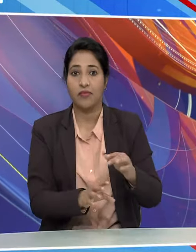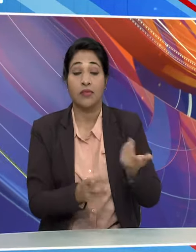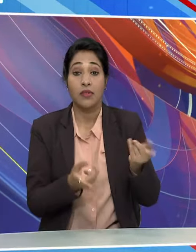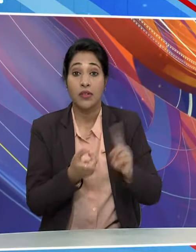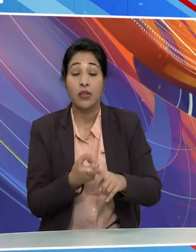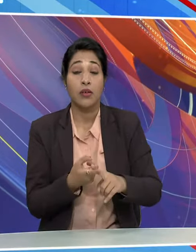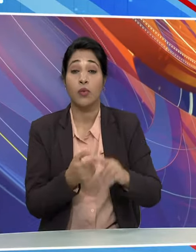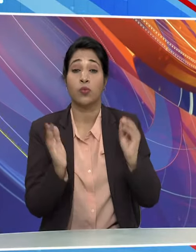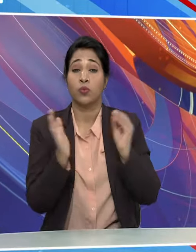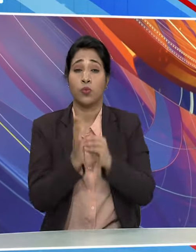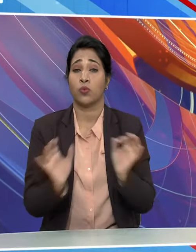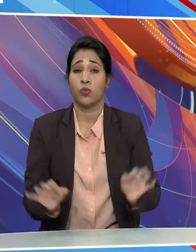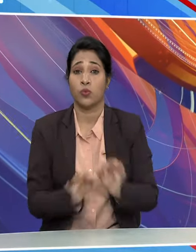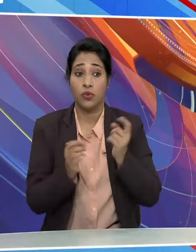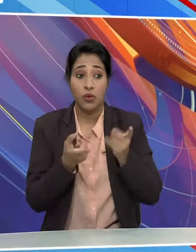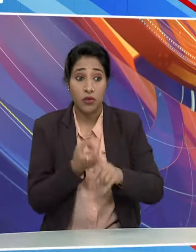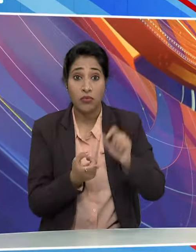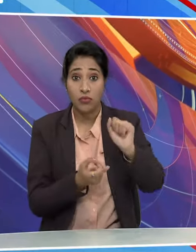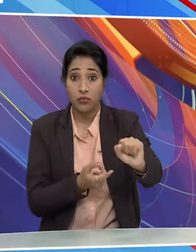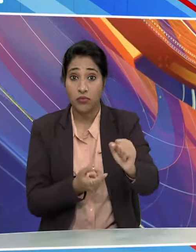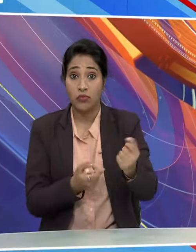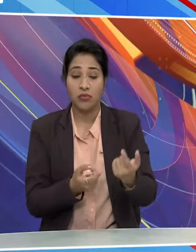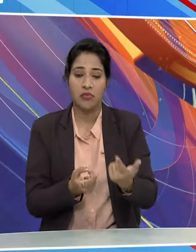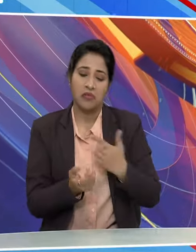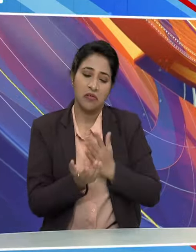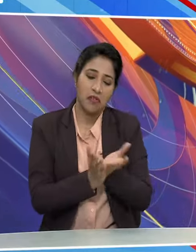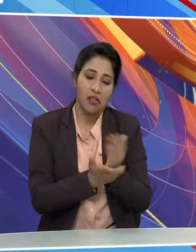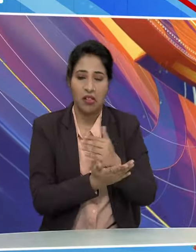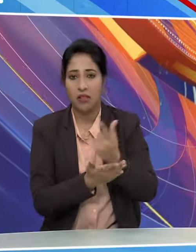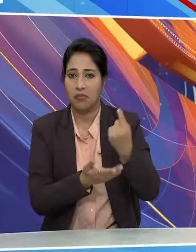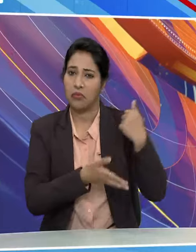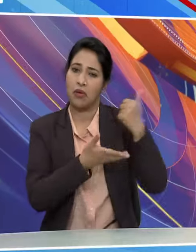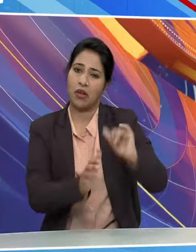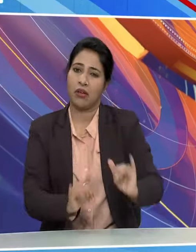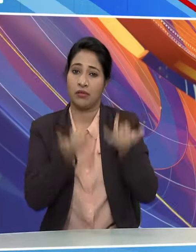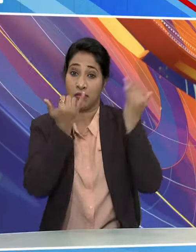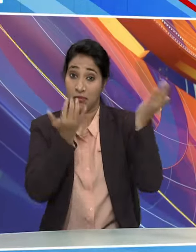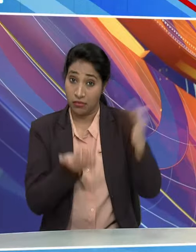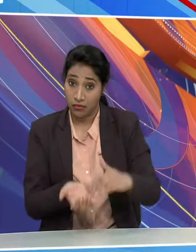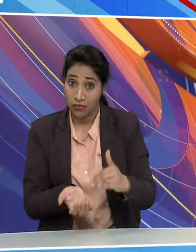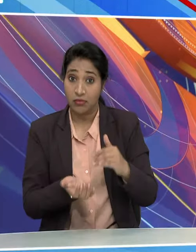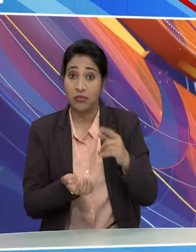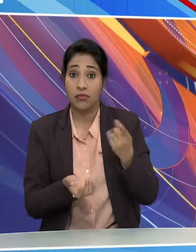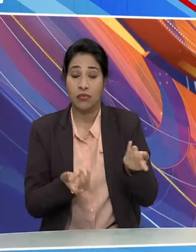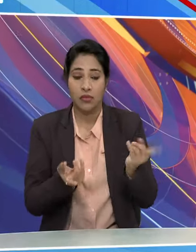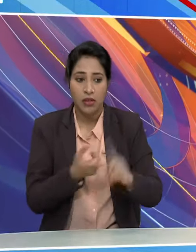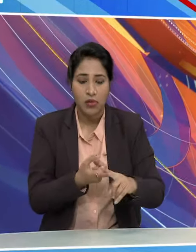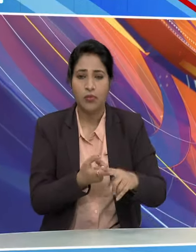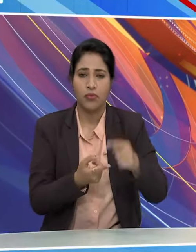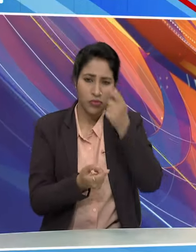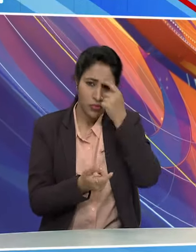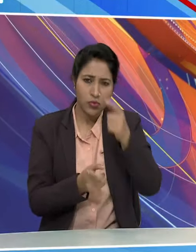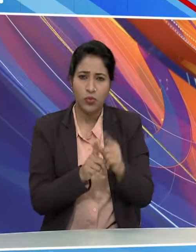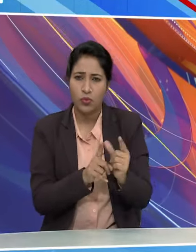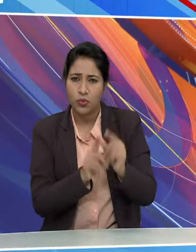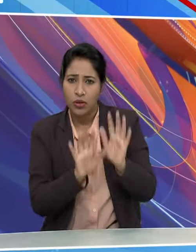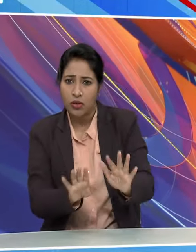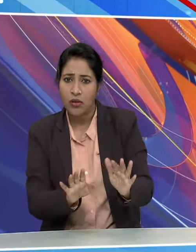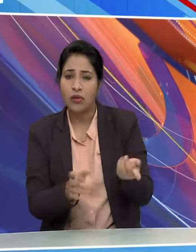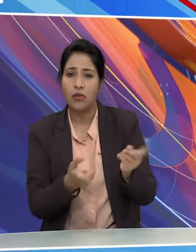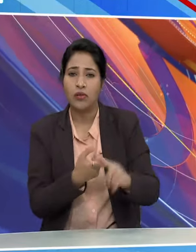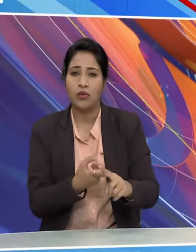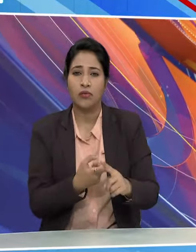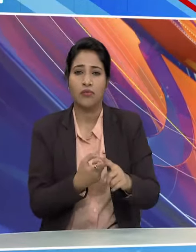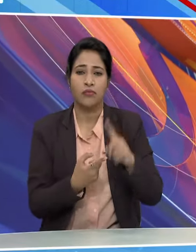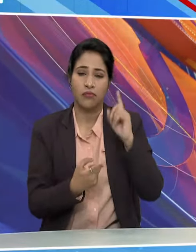कि आपके पास अगर गलत तरीके से पैसा आया होगा, आपत्तिजनक कोई कार्य होगा, तो उसके ऊपर कोई